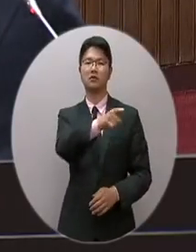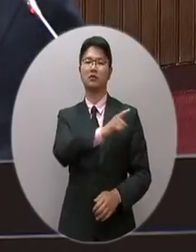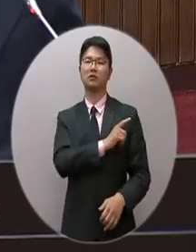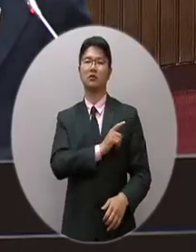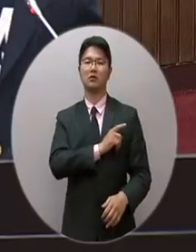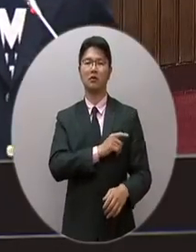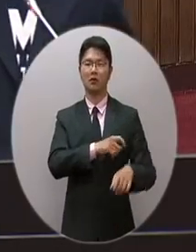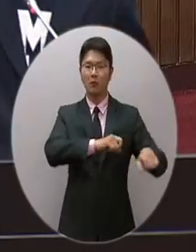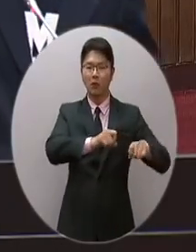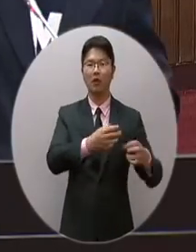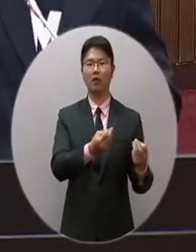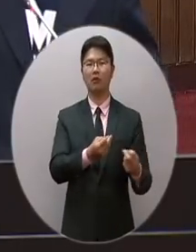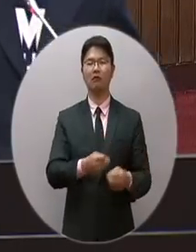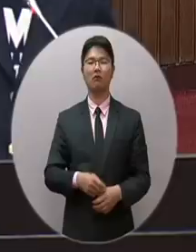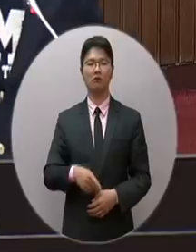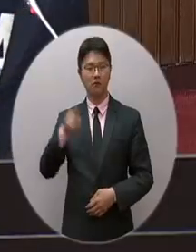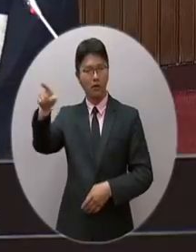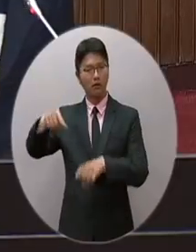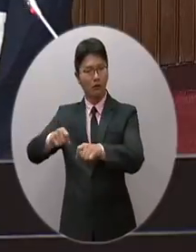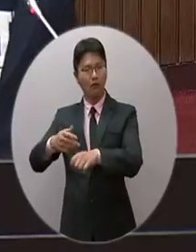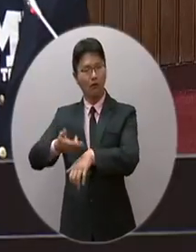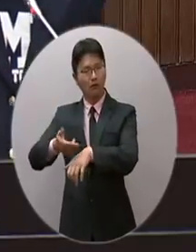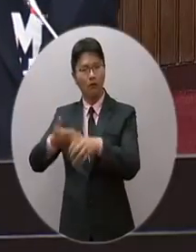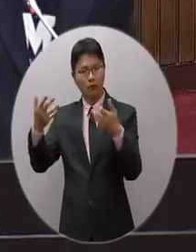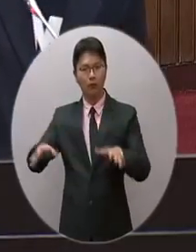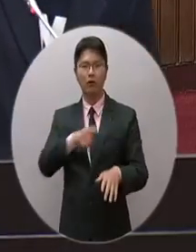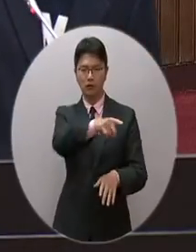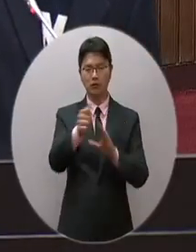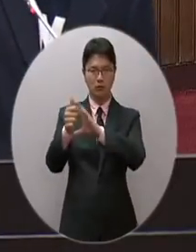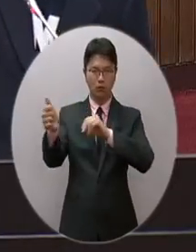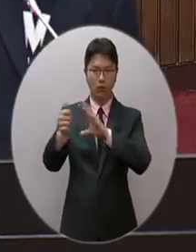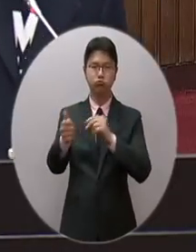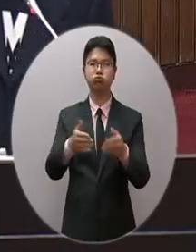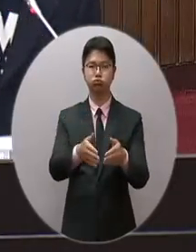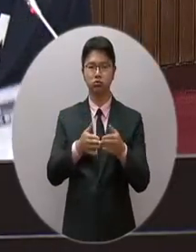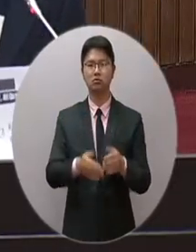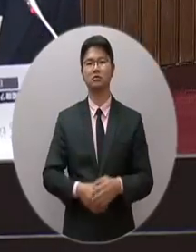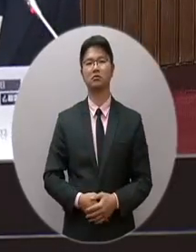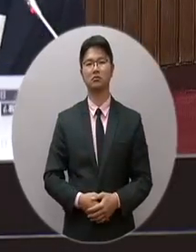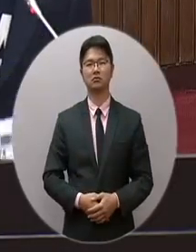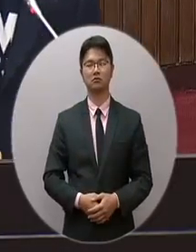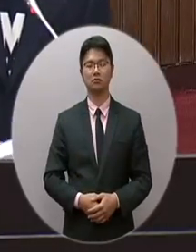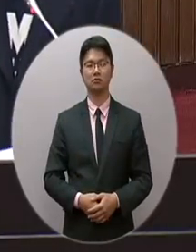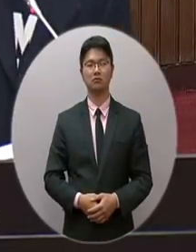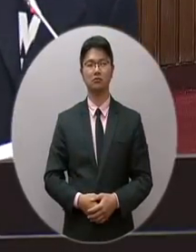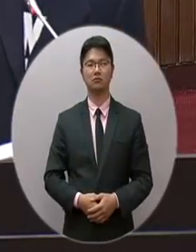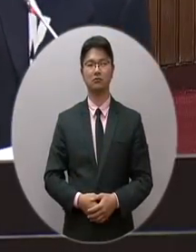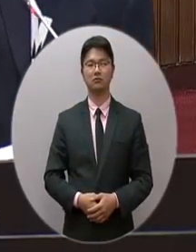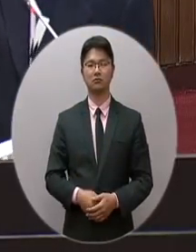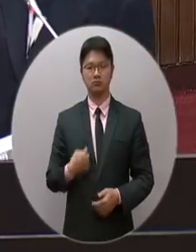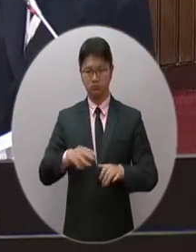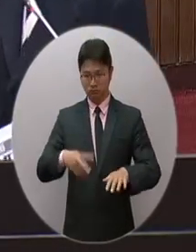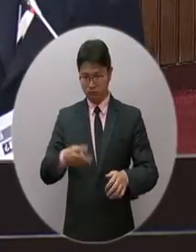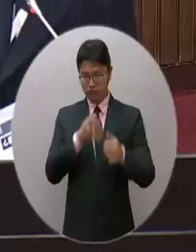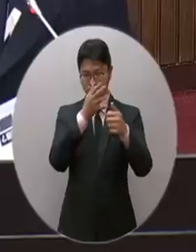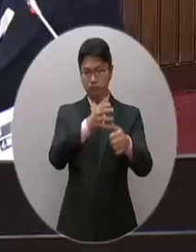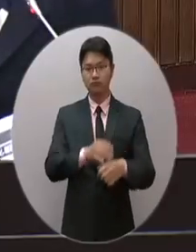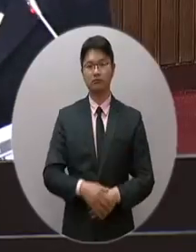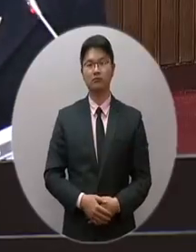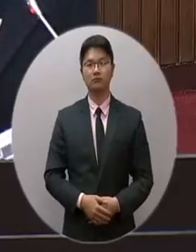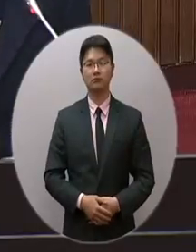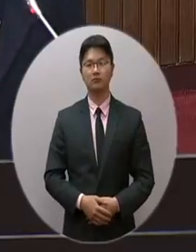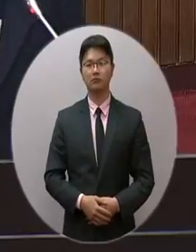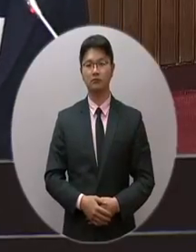金小胖都保守，要跟人家学习啊。我们再看一个东西啊，请问你啊， 是， 请问你啊，我们